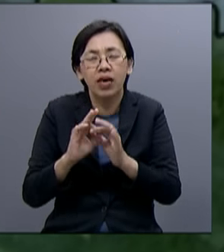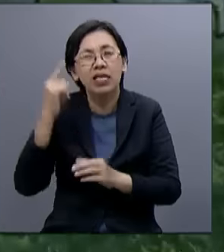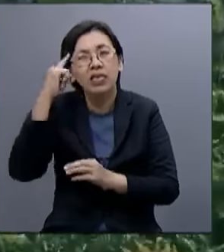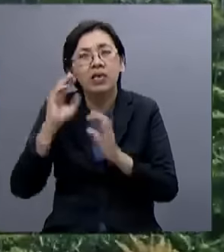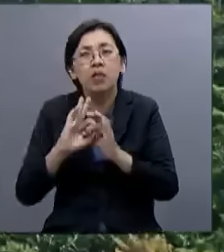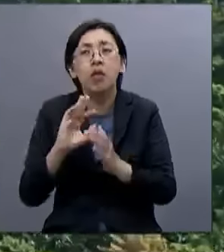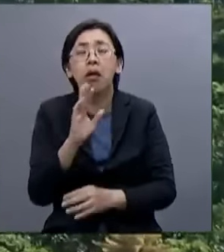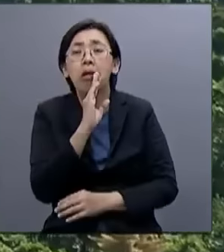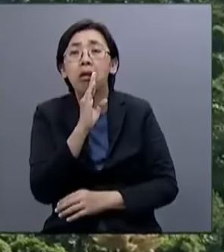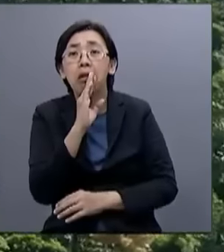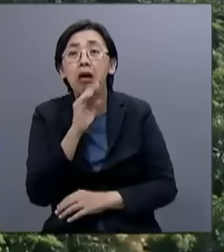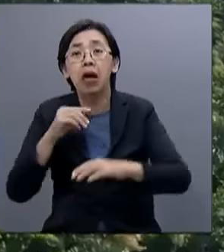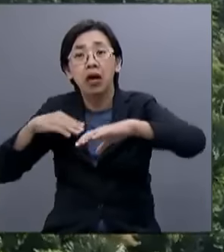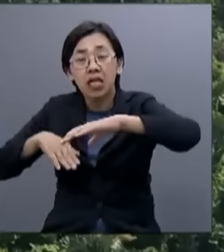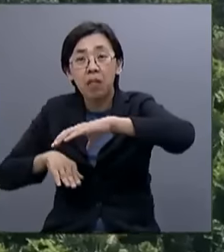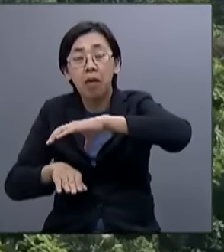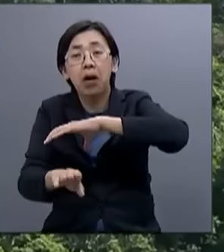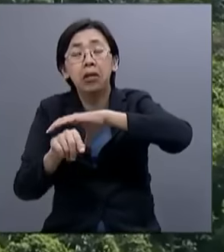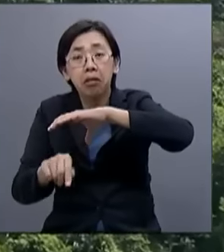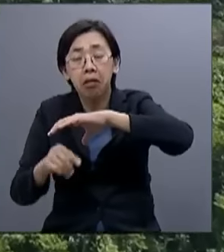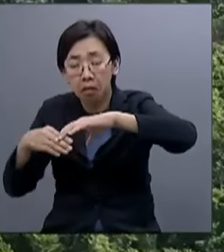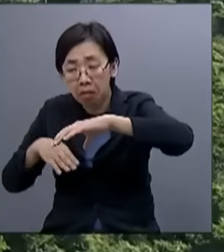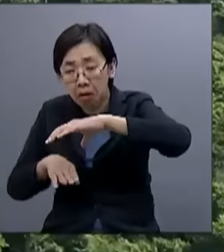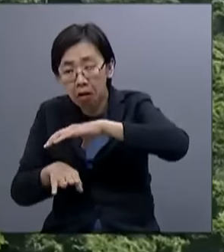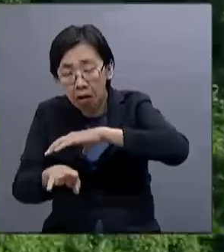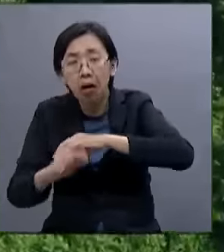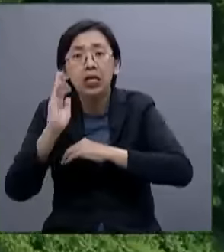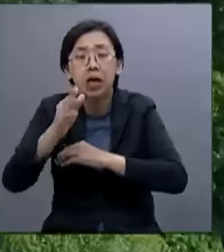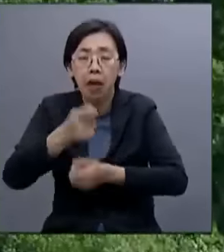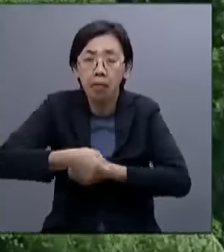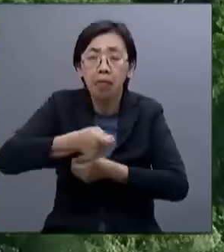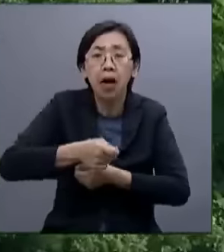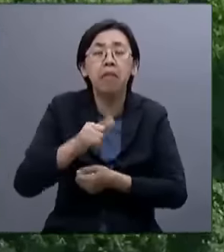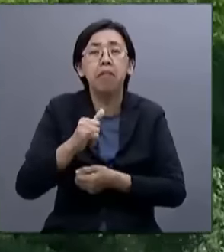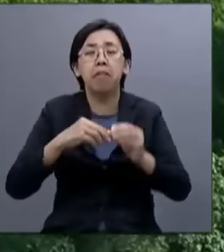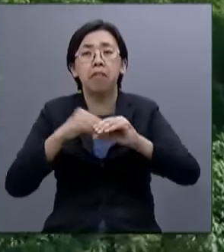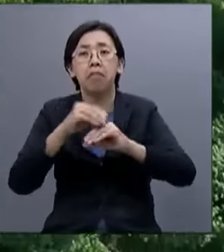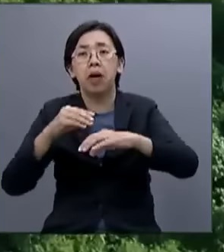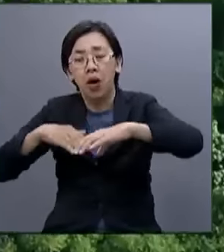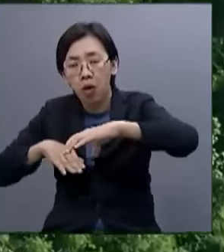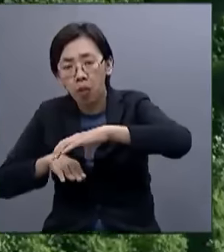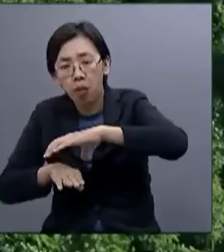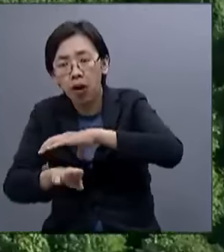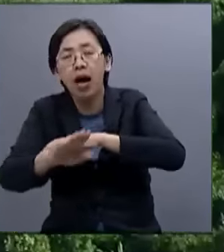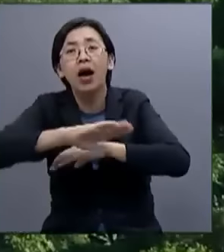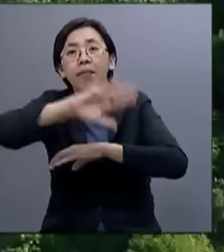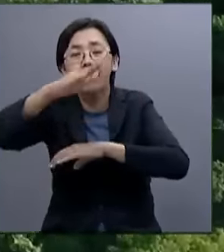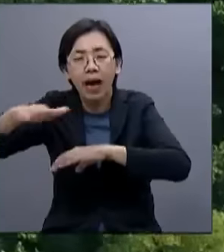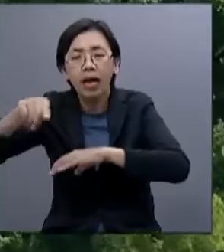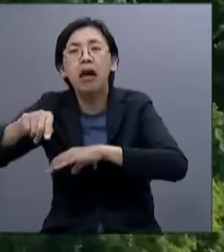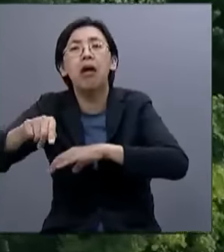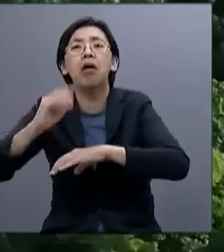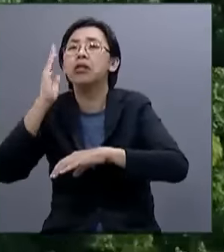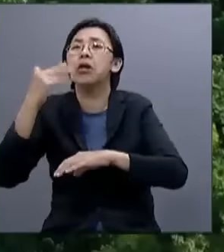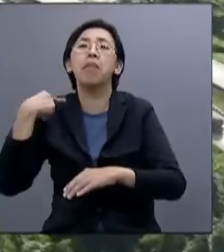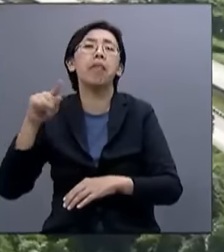ถ้าพื้นที่แ่งนี้กลายเป็ Grid ทำกนไปเท่ากับโคลงการอุโมงเชื่อมปาทัพบรานกับเขาใหญ่จะไม่ม